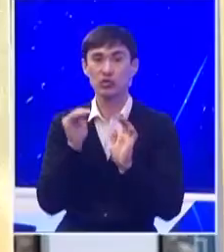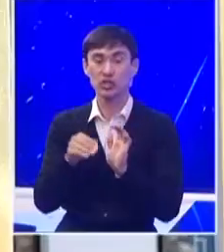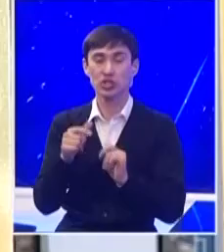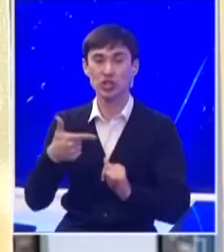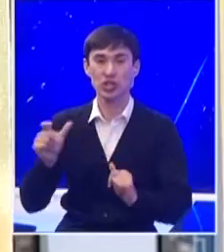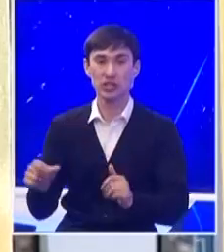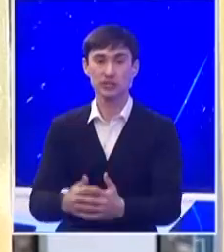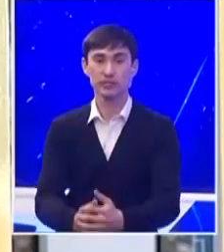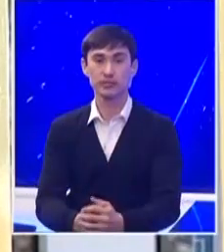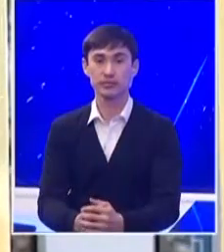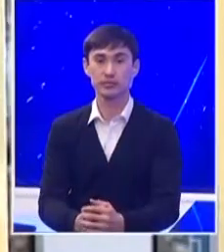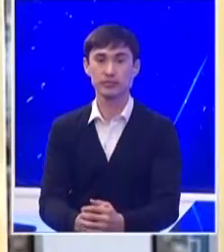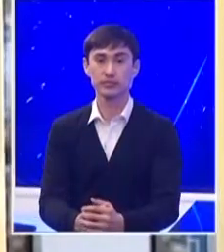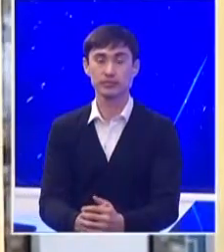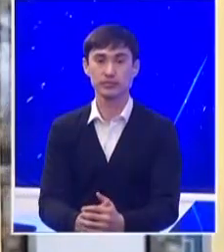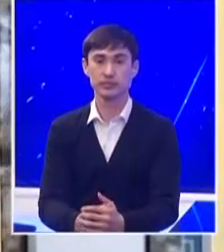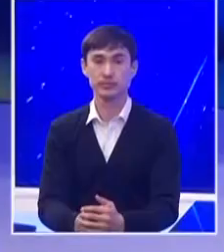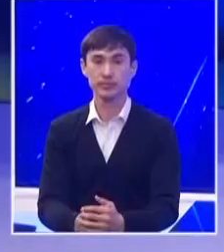тысяч граждан.